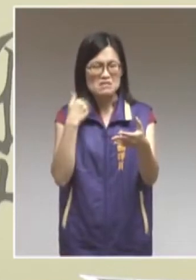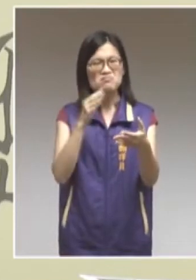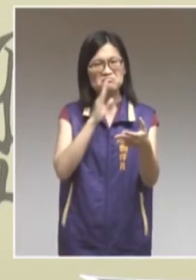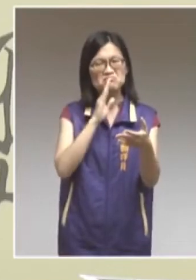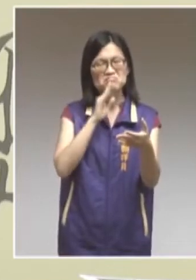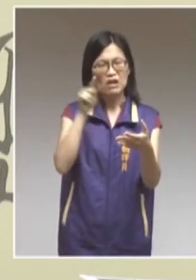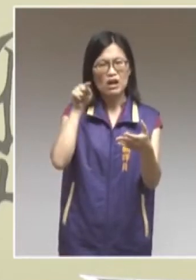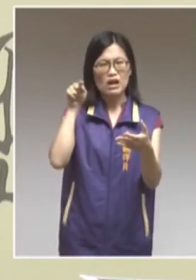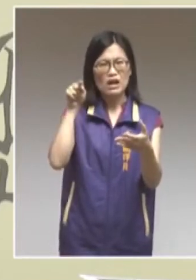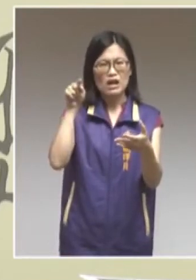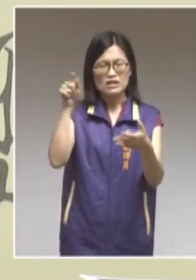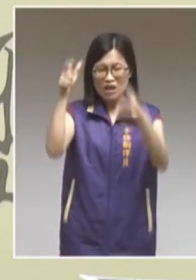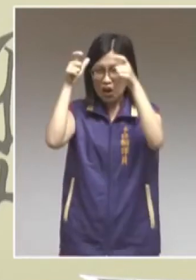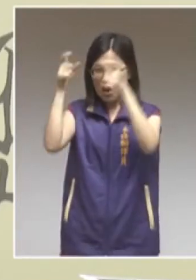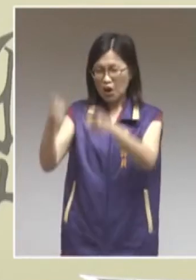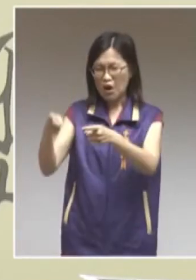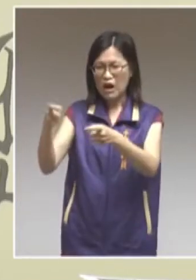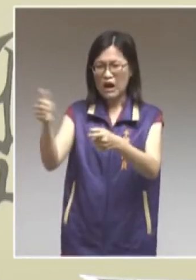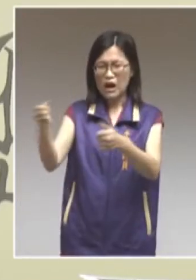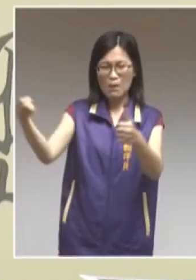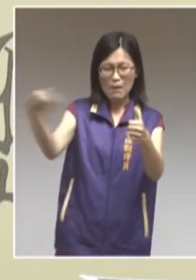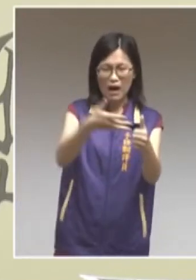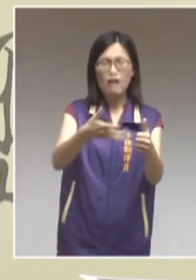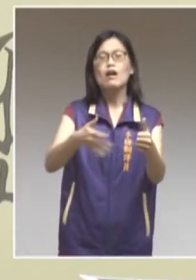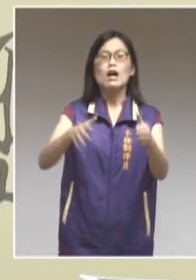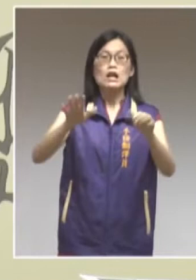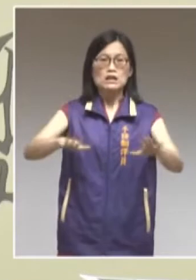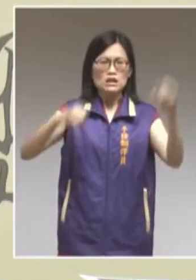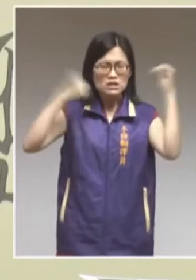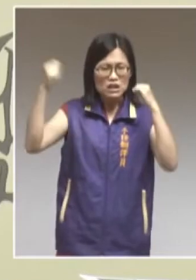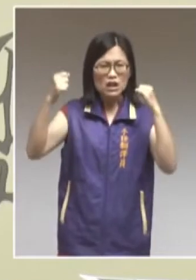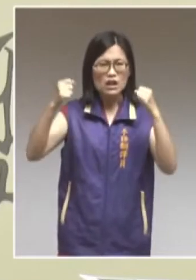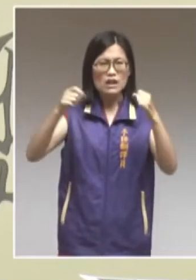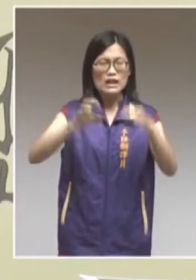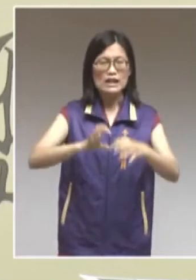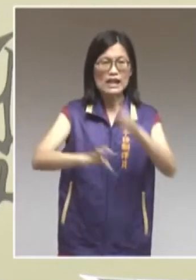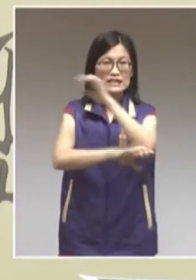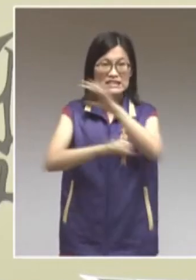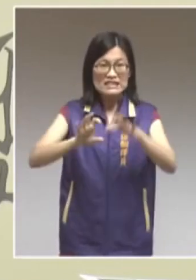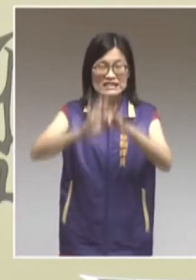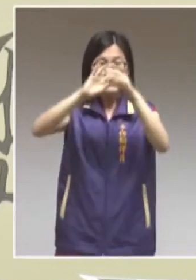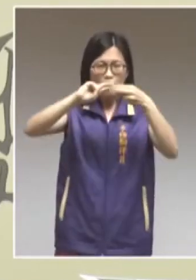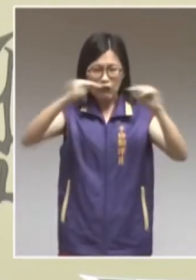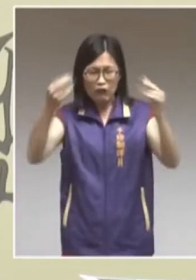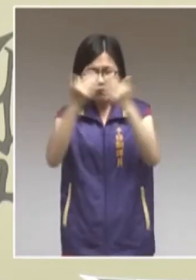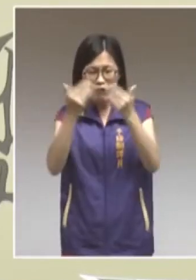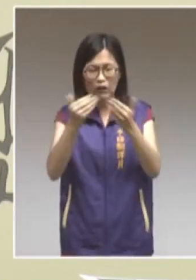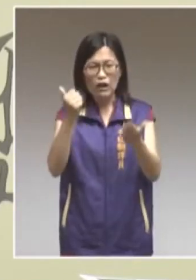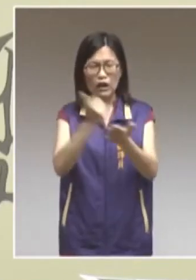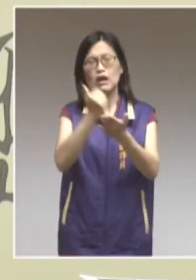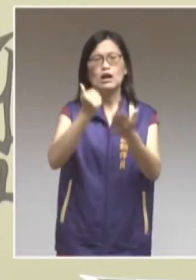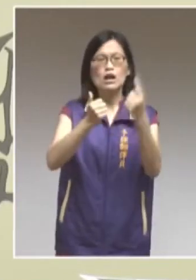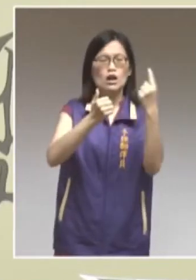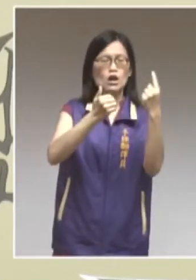个判断那今天的早上基因定序也出来这位19530，也就是